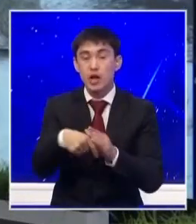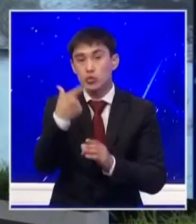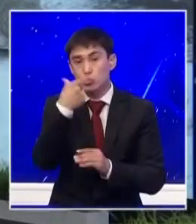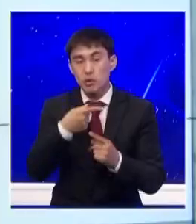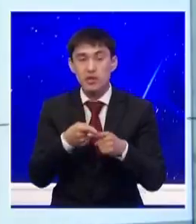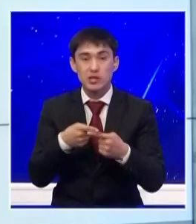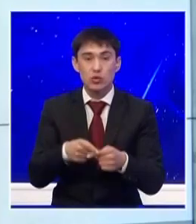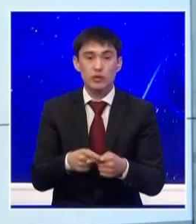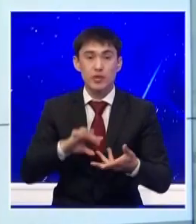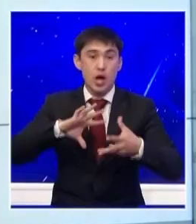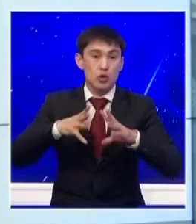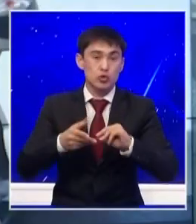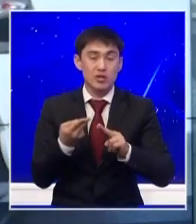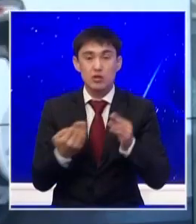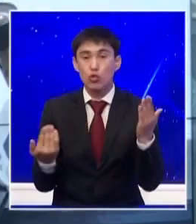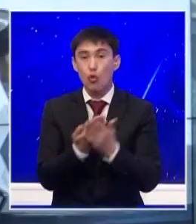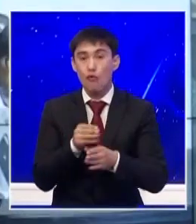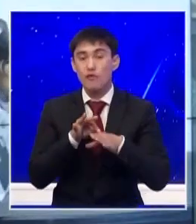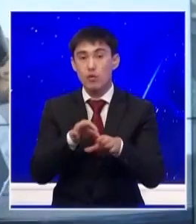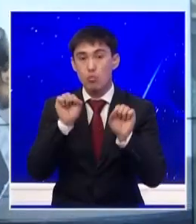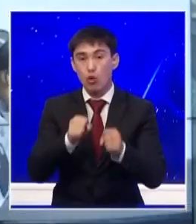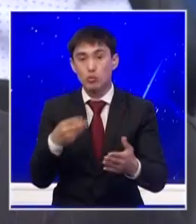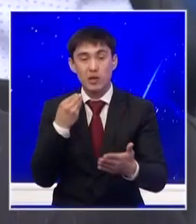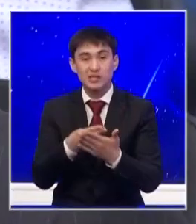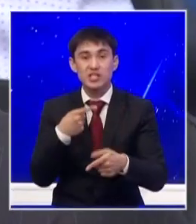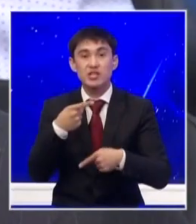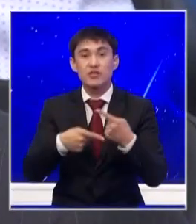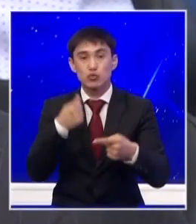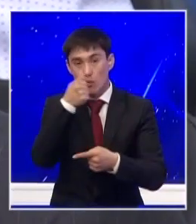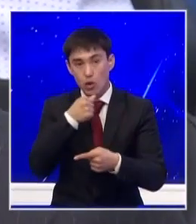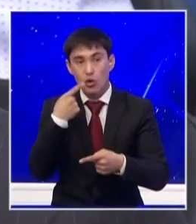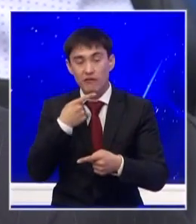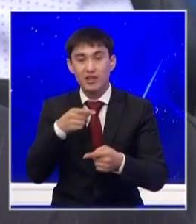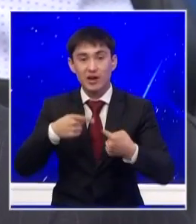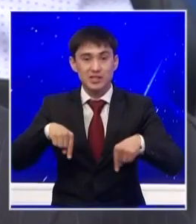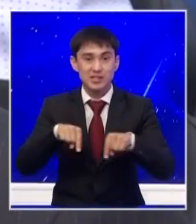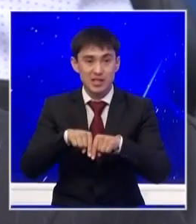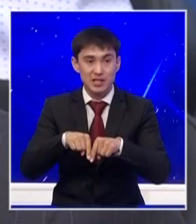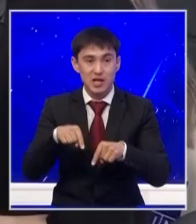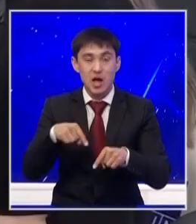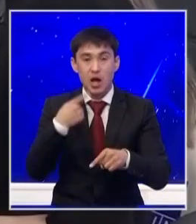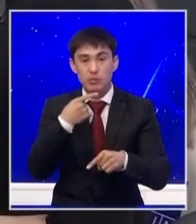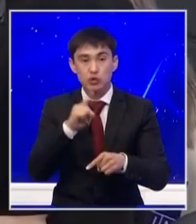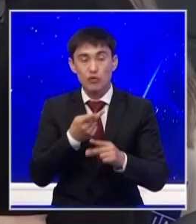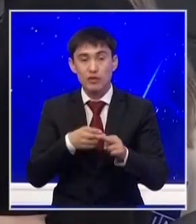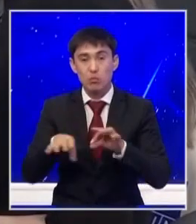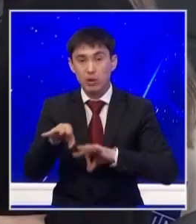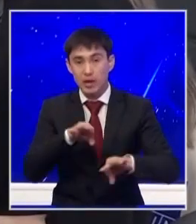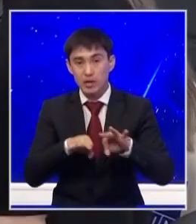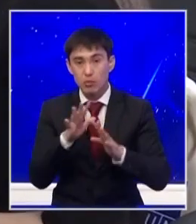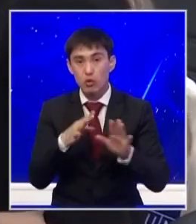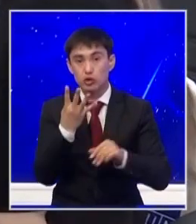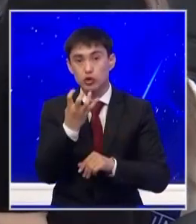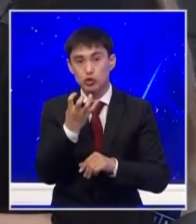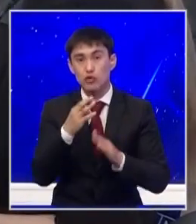у себя эти технологии результаты этих нововведений можно будет оценить уже в текущем году говорят организаторы отмечая что в рамках проекта